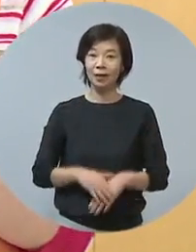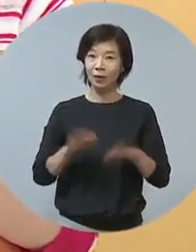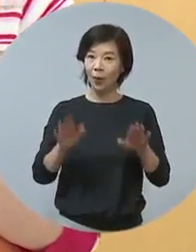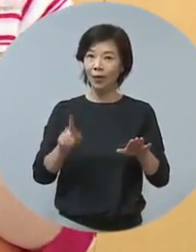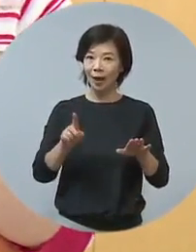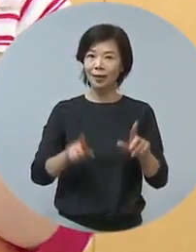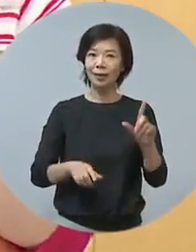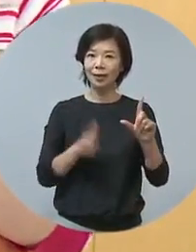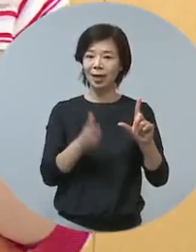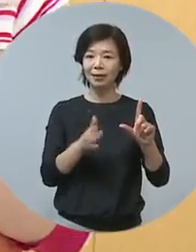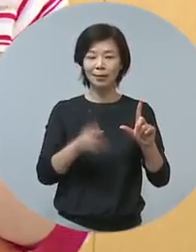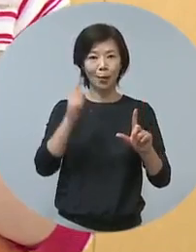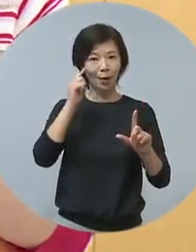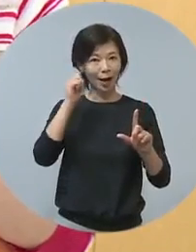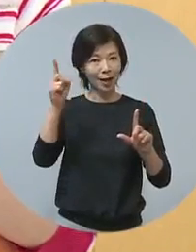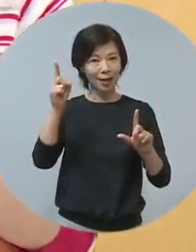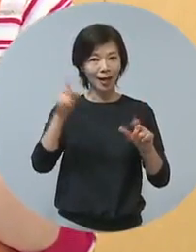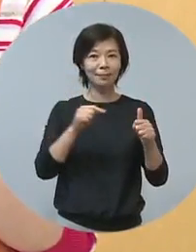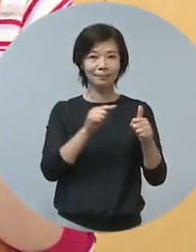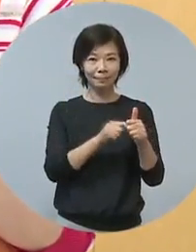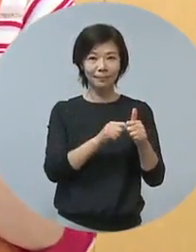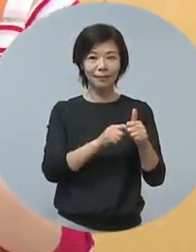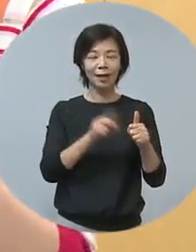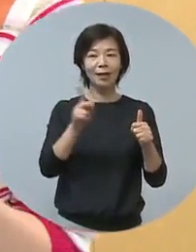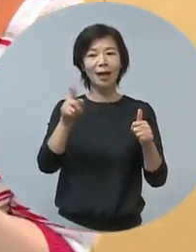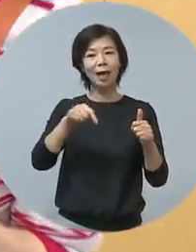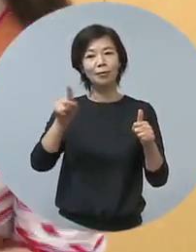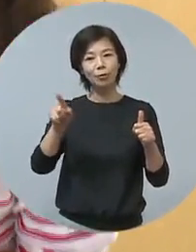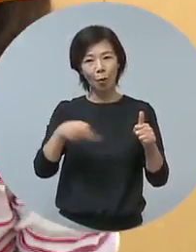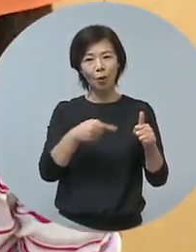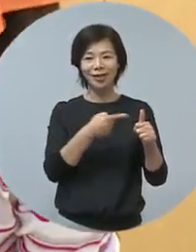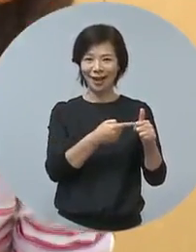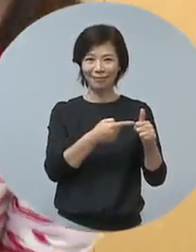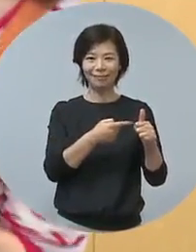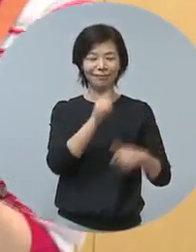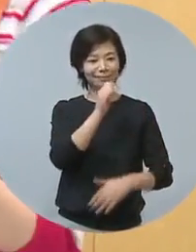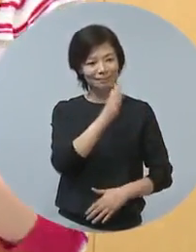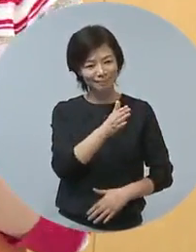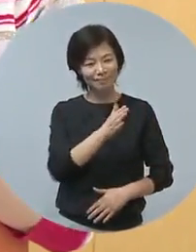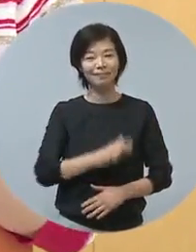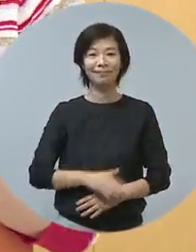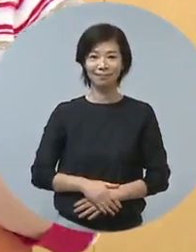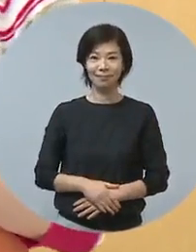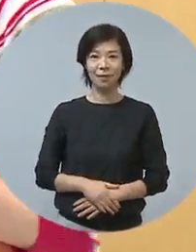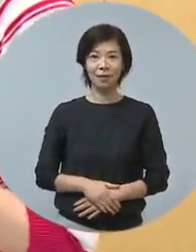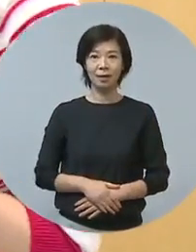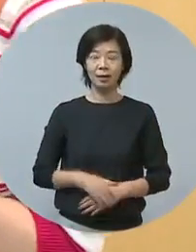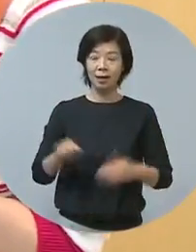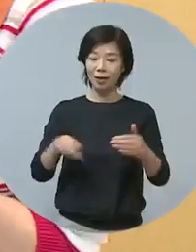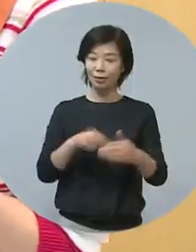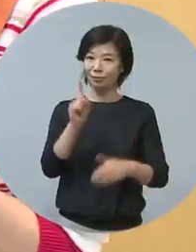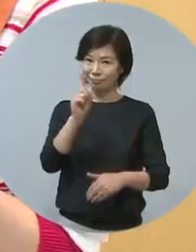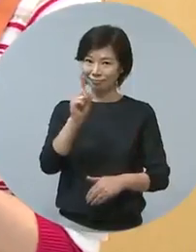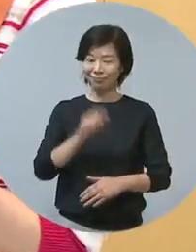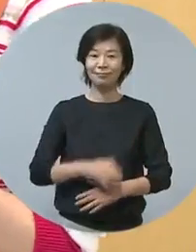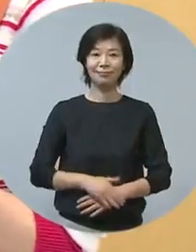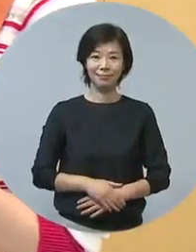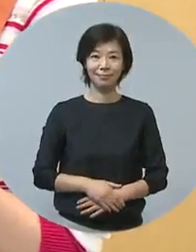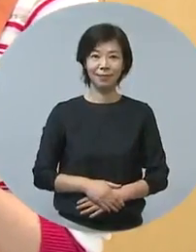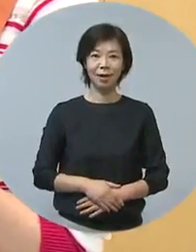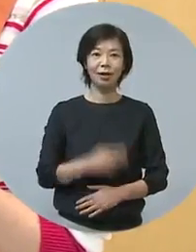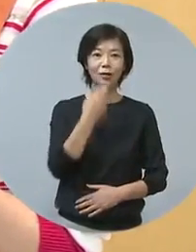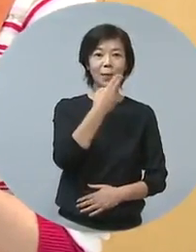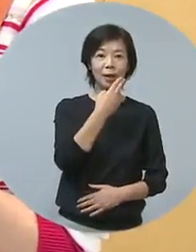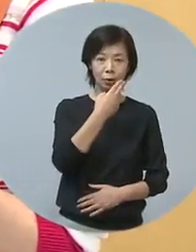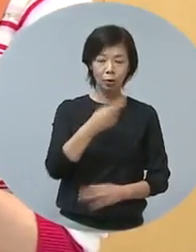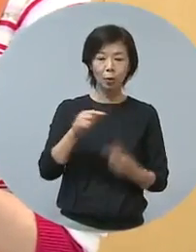回レシピを考案してくれたのは菅野義彦さんです。よろしくお願いします。よろしくお願いします。さあ、今日はどんなメニューですか？ 今日はですね、トマトと